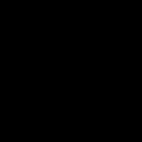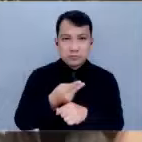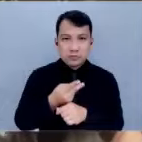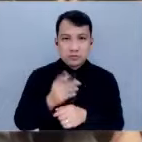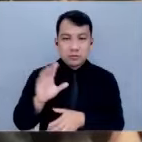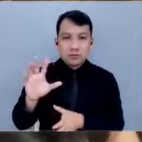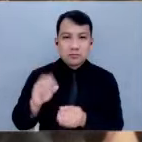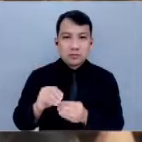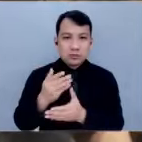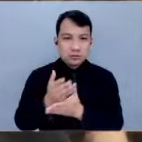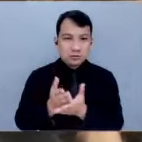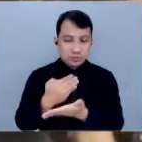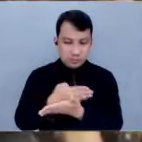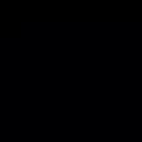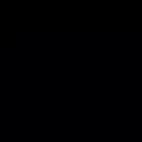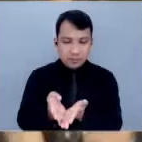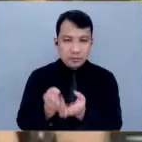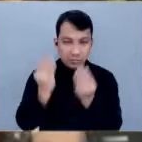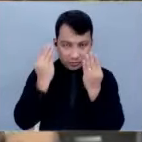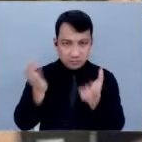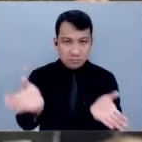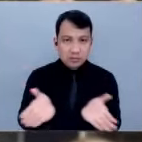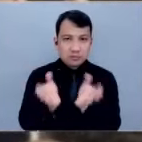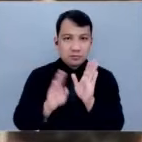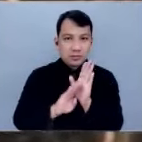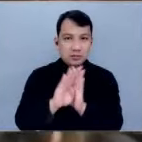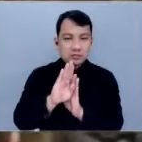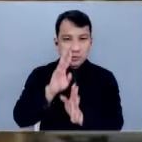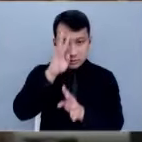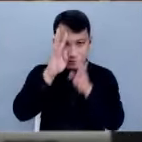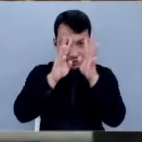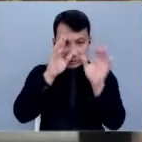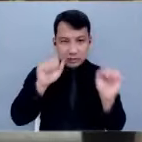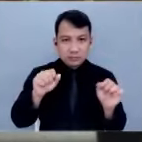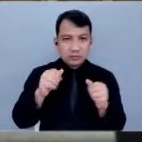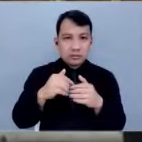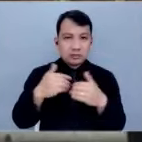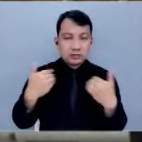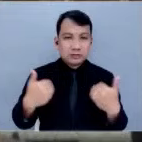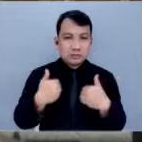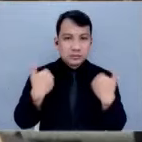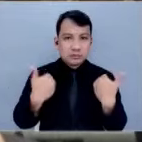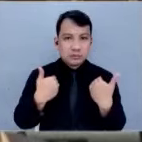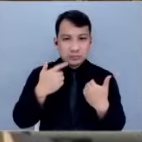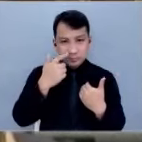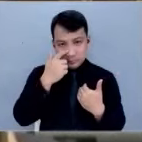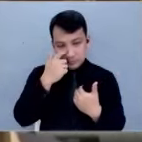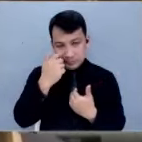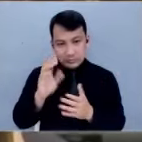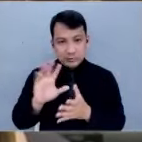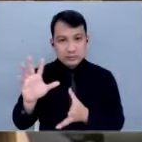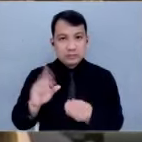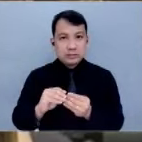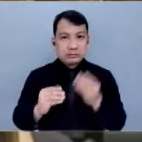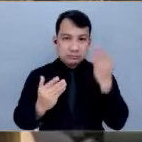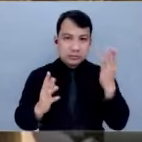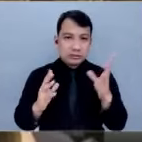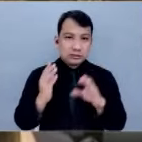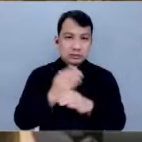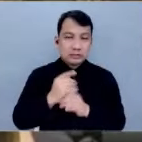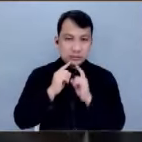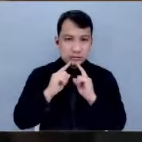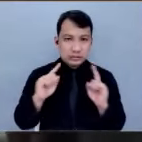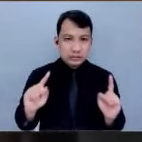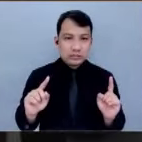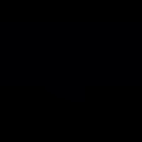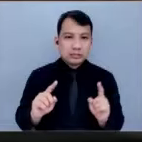ng pondo para hubugin ang creativity ng mga kabataan. Gayon din ang kanilang kapakanan. Inanunsyo yan ng